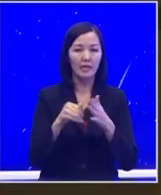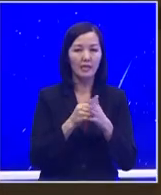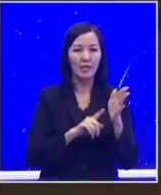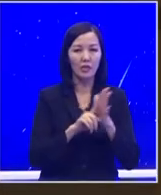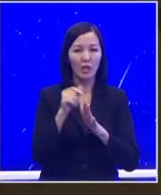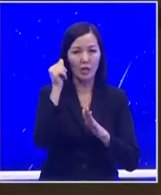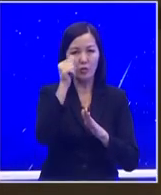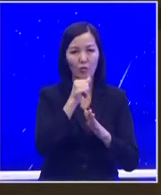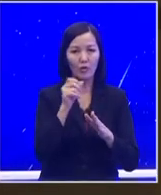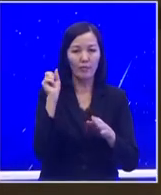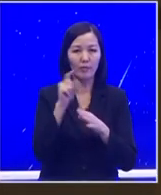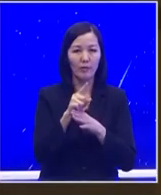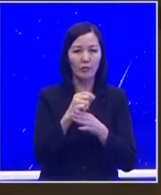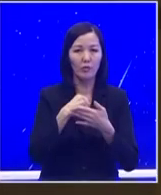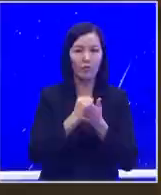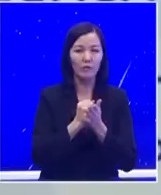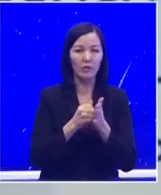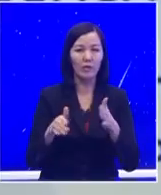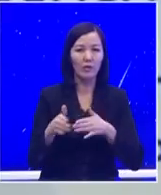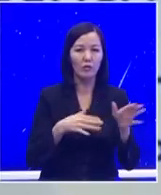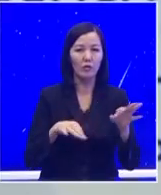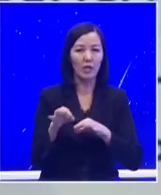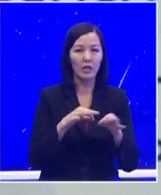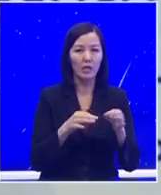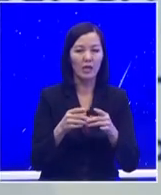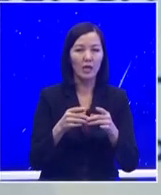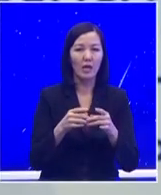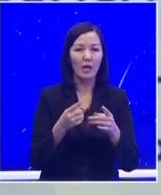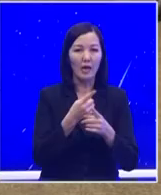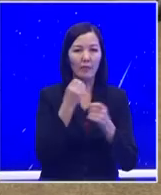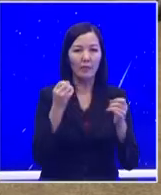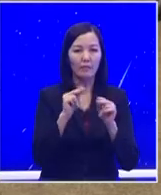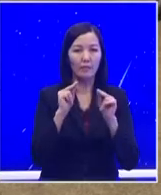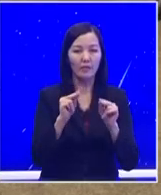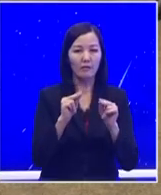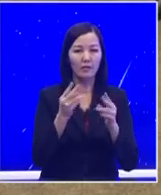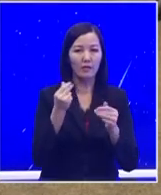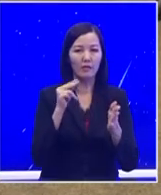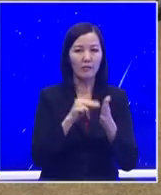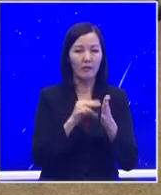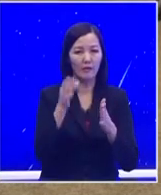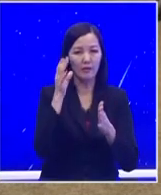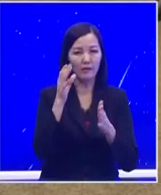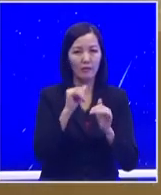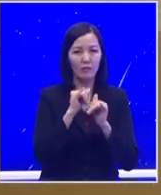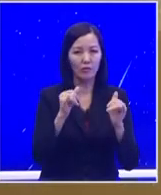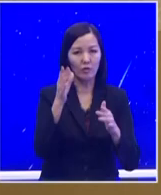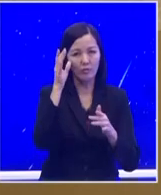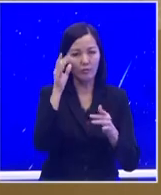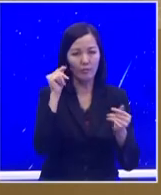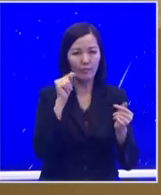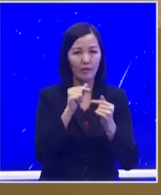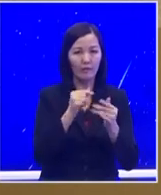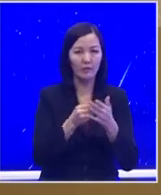главы государства утверждена дорожная карта. Она призвана обеспечить прозрачность тарифообразования и усилить борьбу